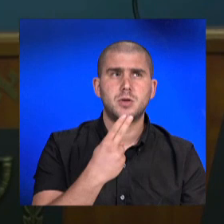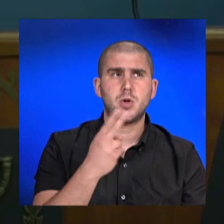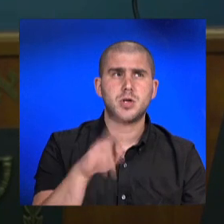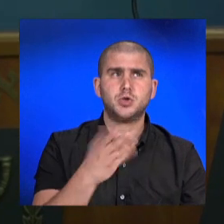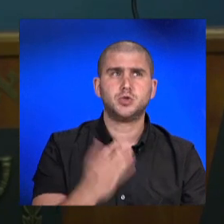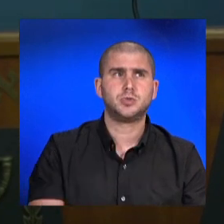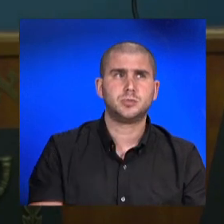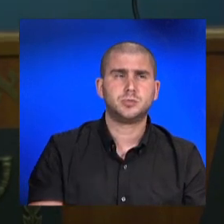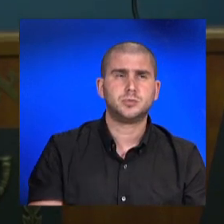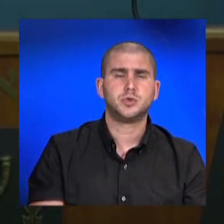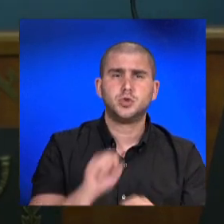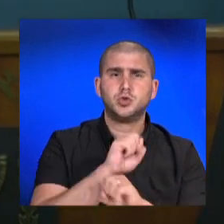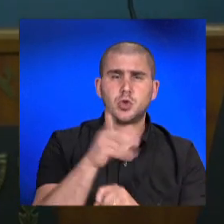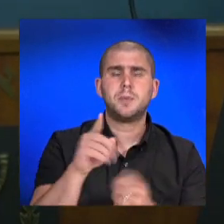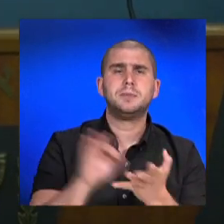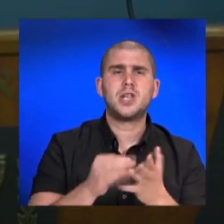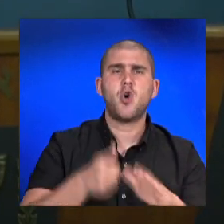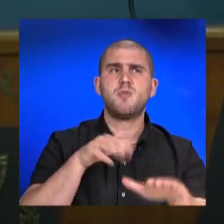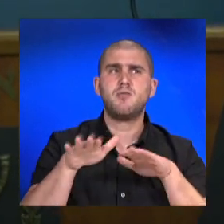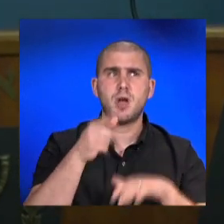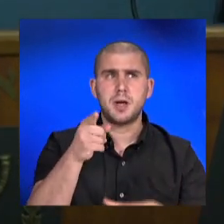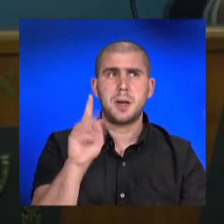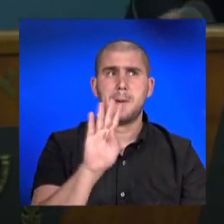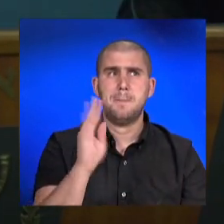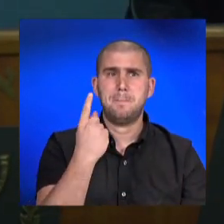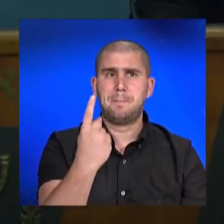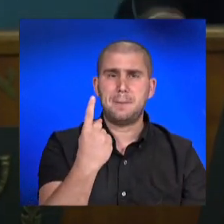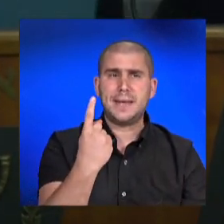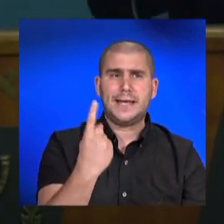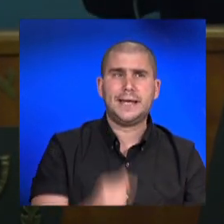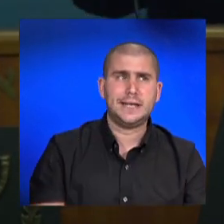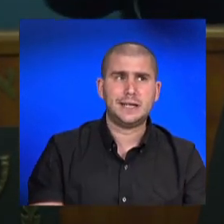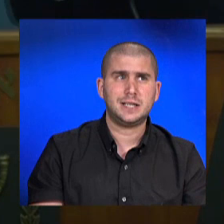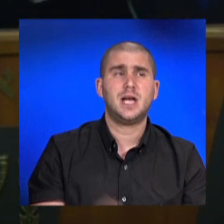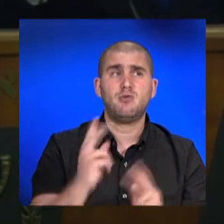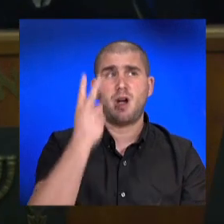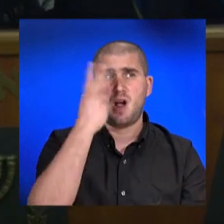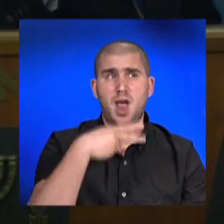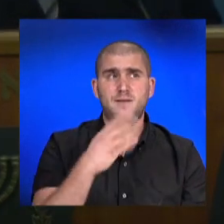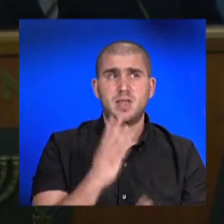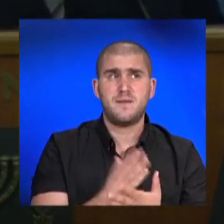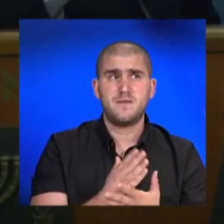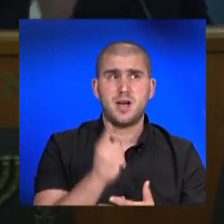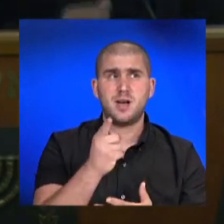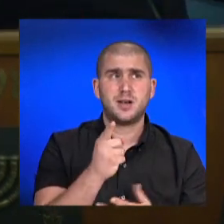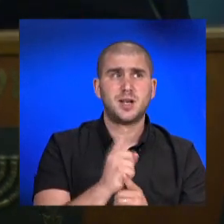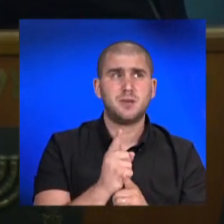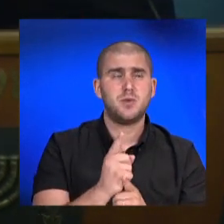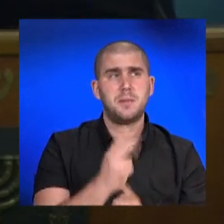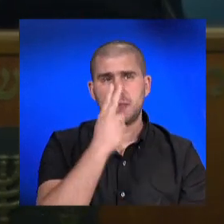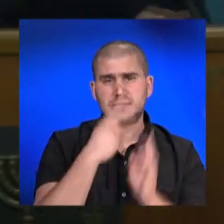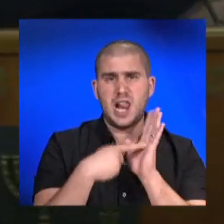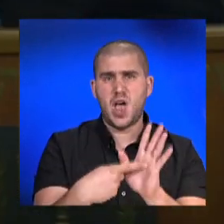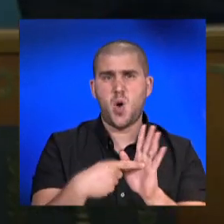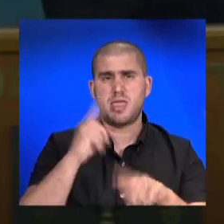מהשידור ממשרד ראש הממשלה. נתניהו, אפשר גם להבין מתנועות ידיו, מנסה להראות שהכלכלה התאוששה. בבקשה